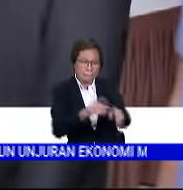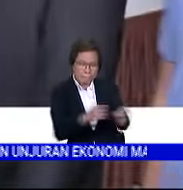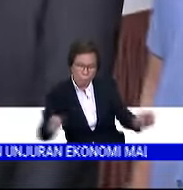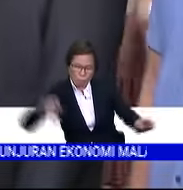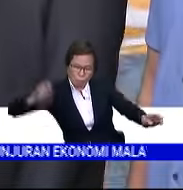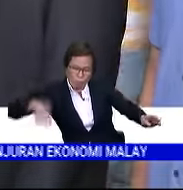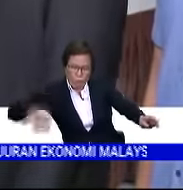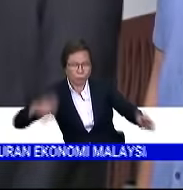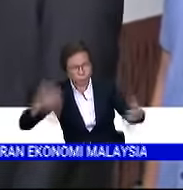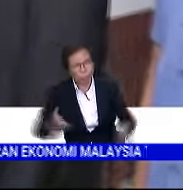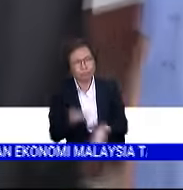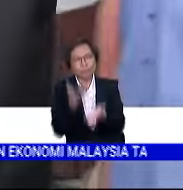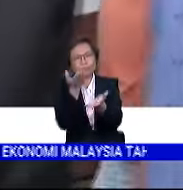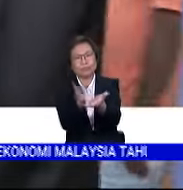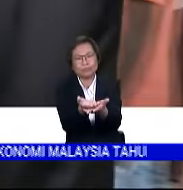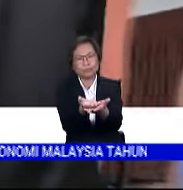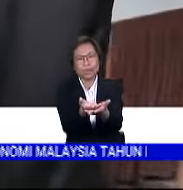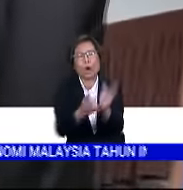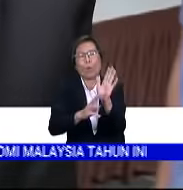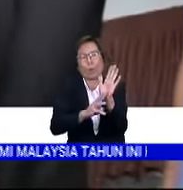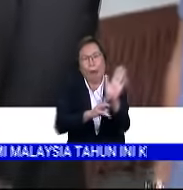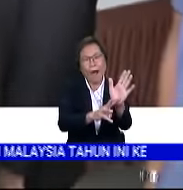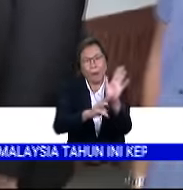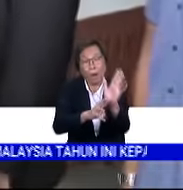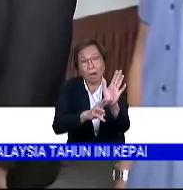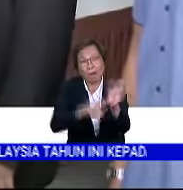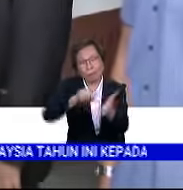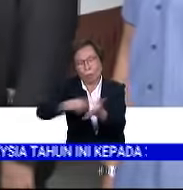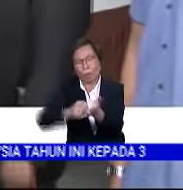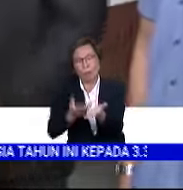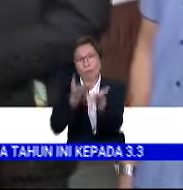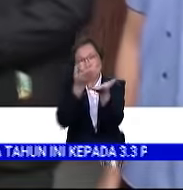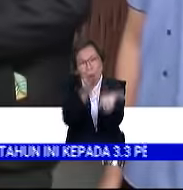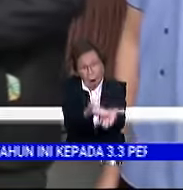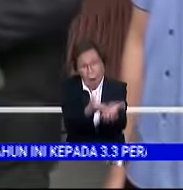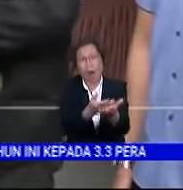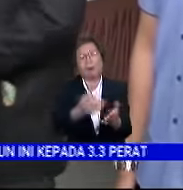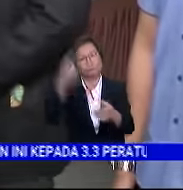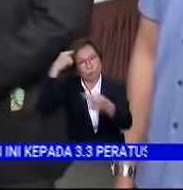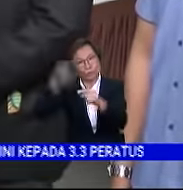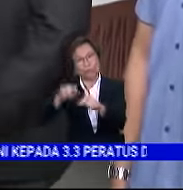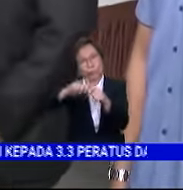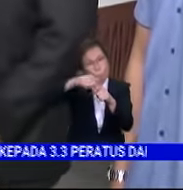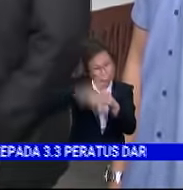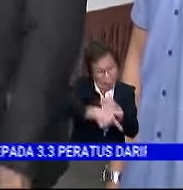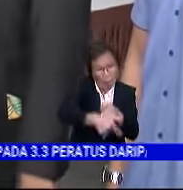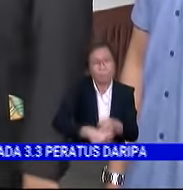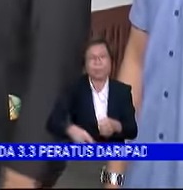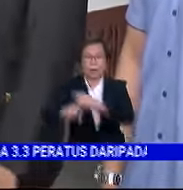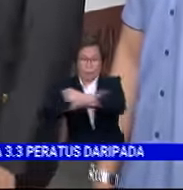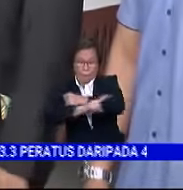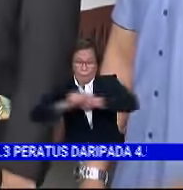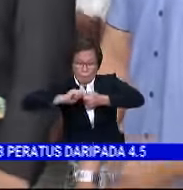berjalan, beliau telah mengemukakan representasi dan bersetuju untuk membayar kompaun. Jelas SPRM, kompaun merupakan